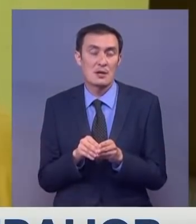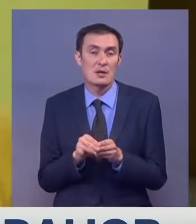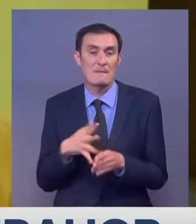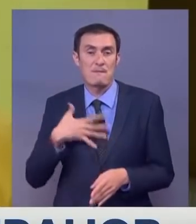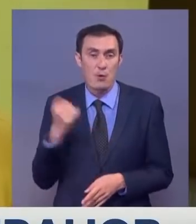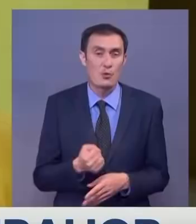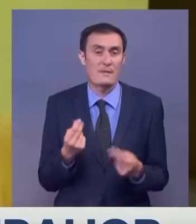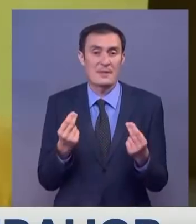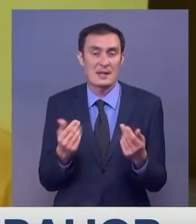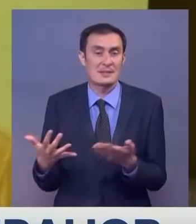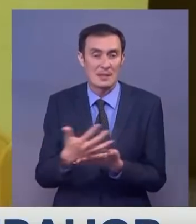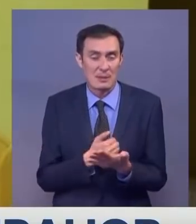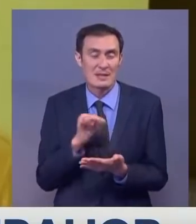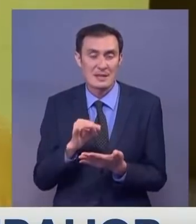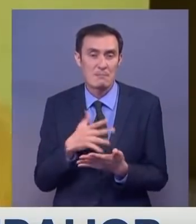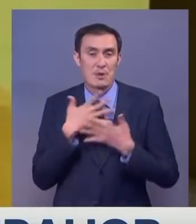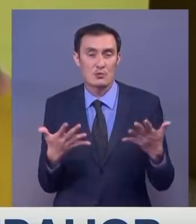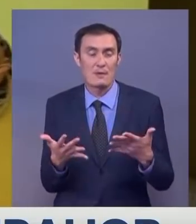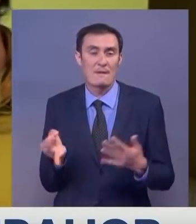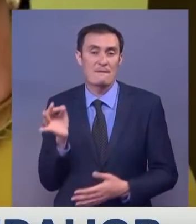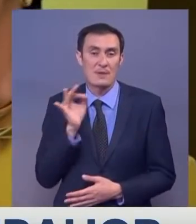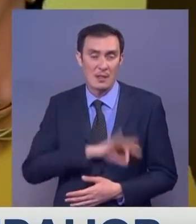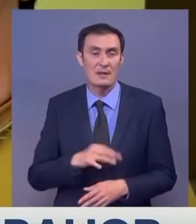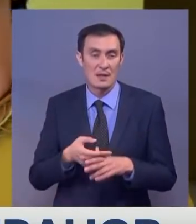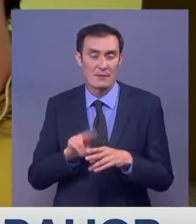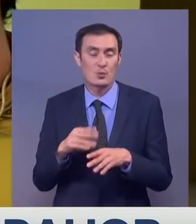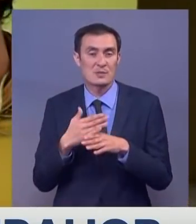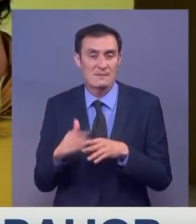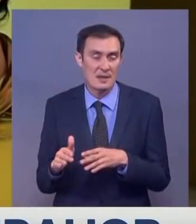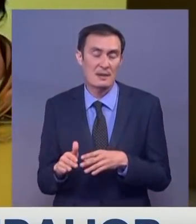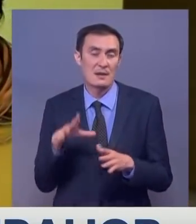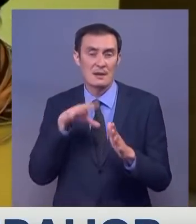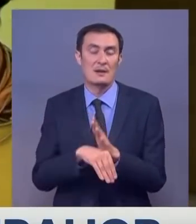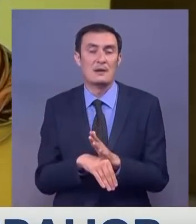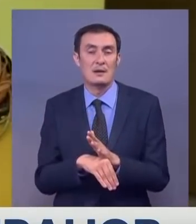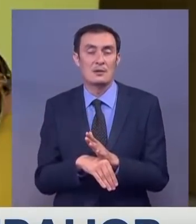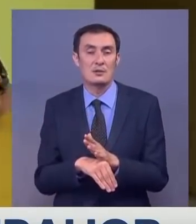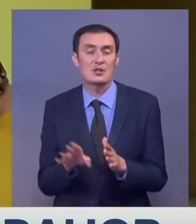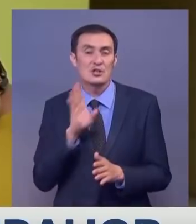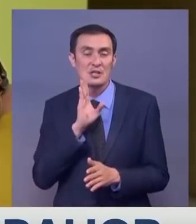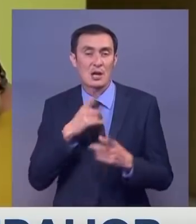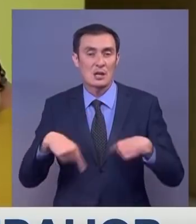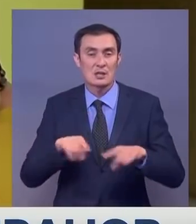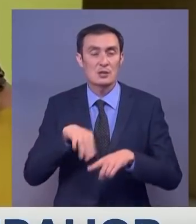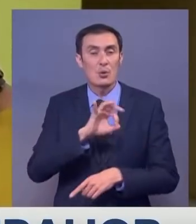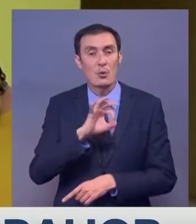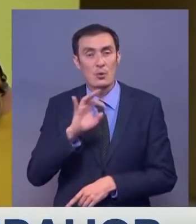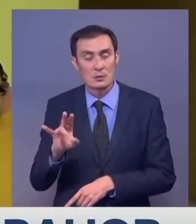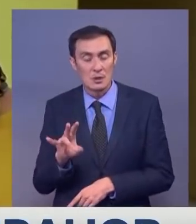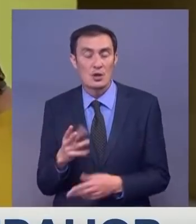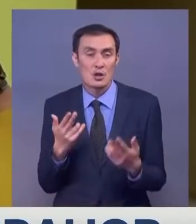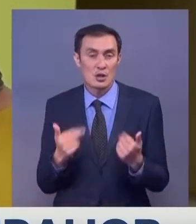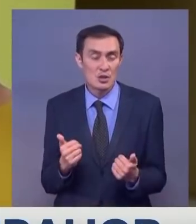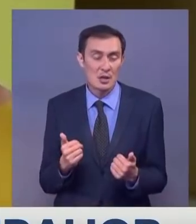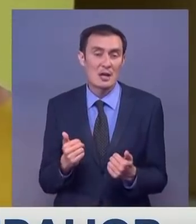и финансы, и вклад большой в этой сфере женской организации ООН. И, естественно,